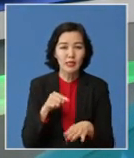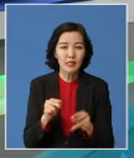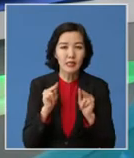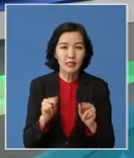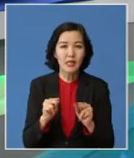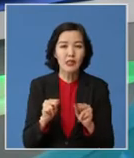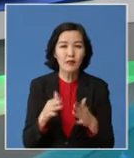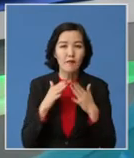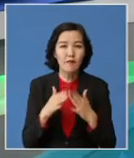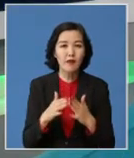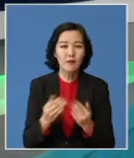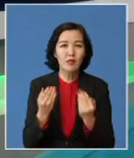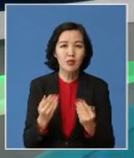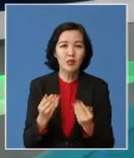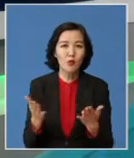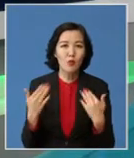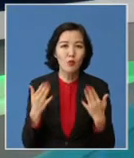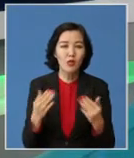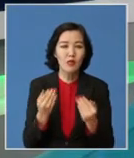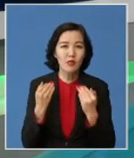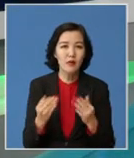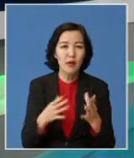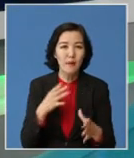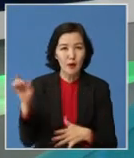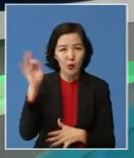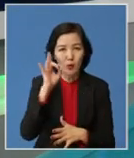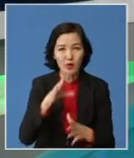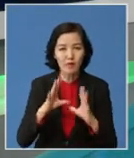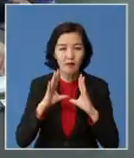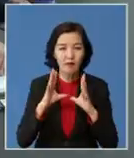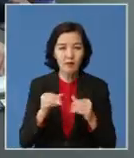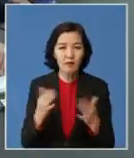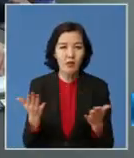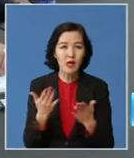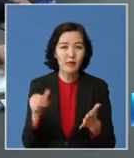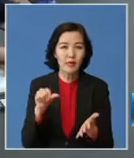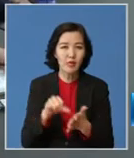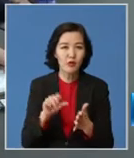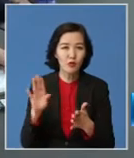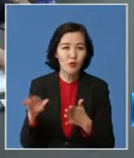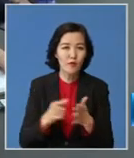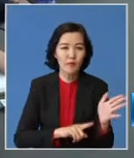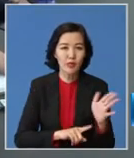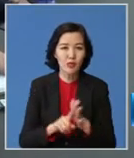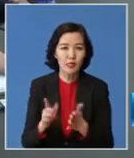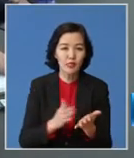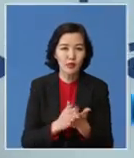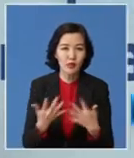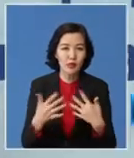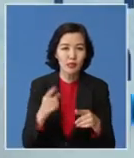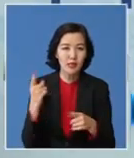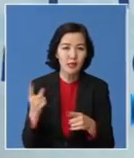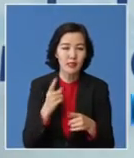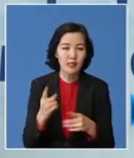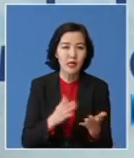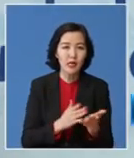вид отдыха сейчас на пике популярности во всем мире. О том, как принять участие в новом начинании сотрудникам